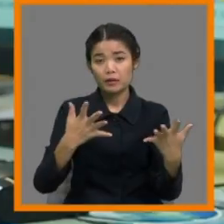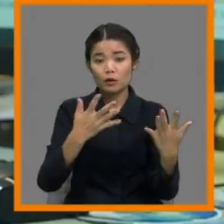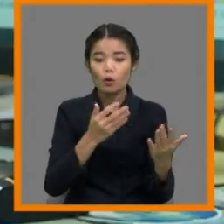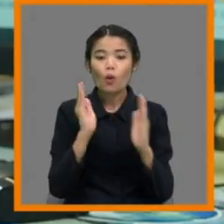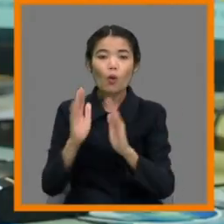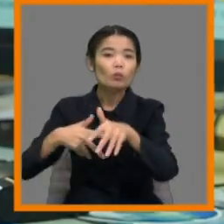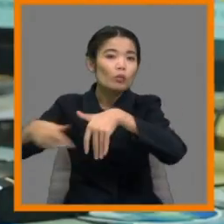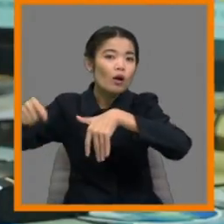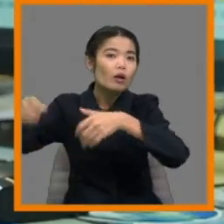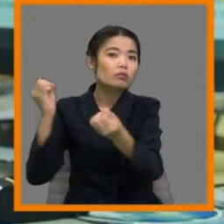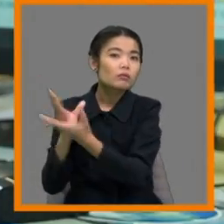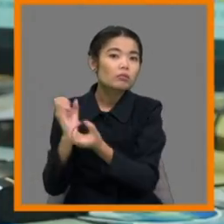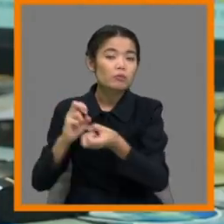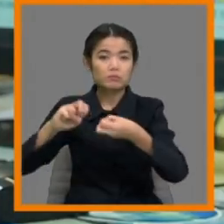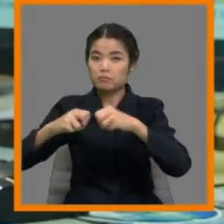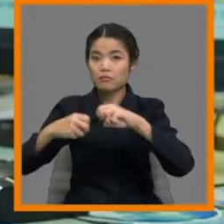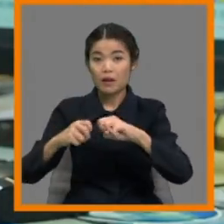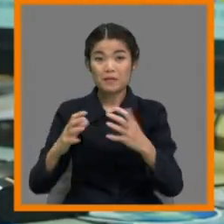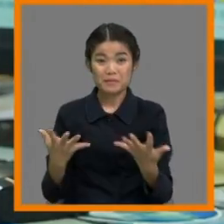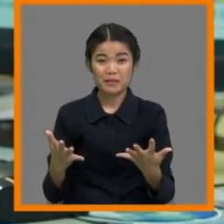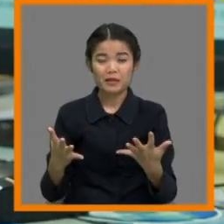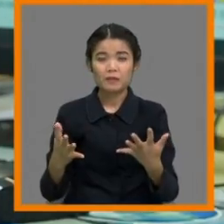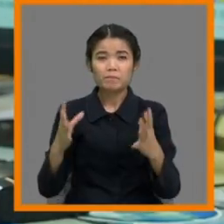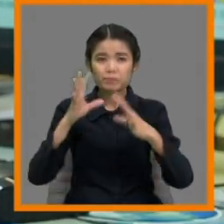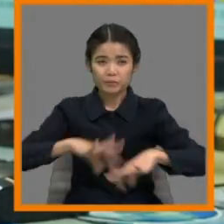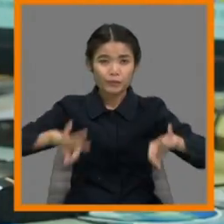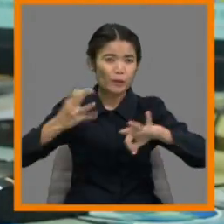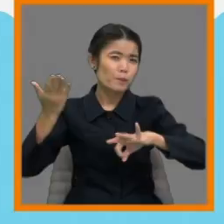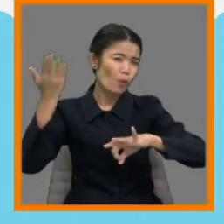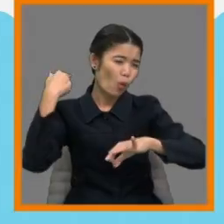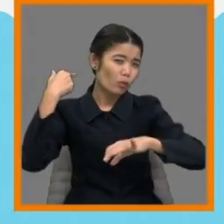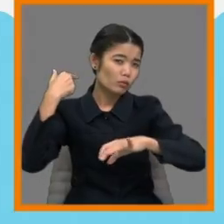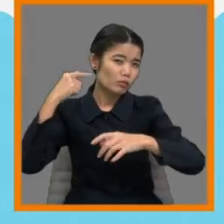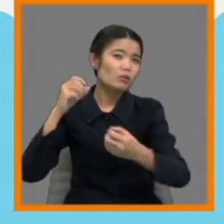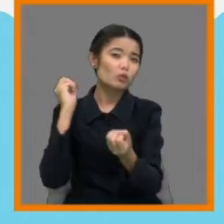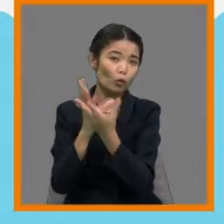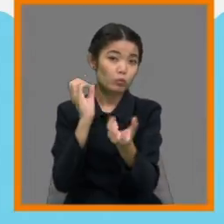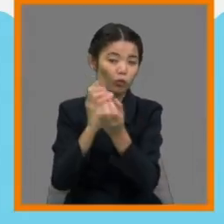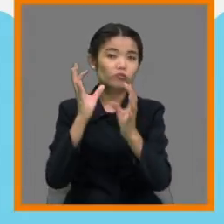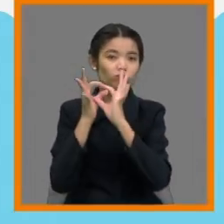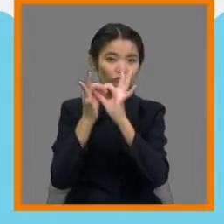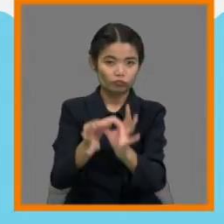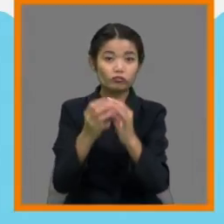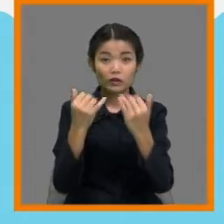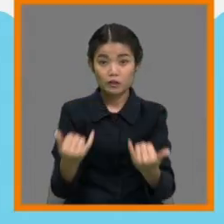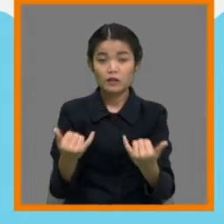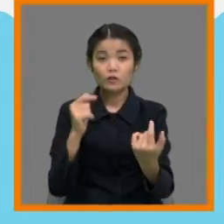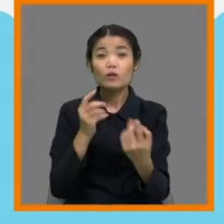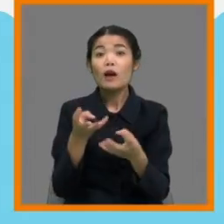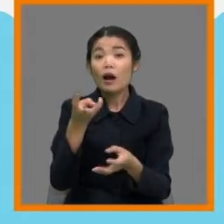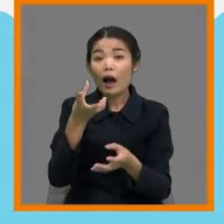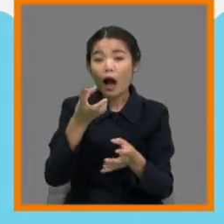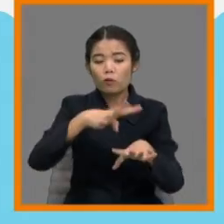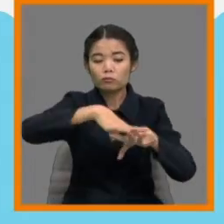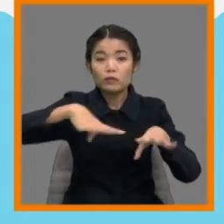รเห็นไหมมันก็ต้องเหตุผลเนี่ยอดีตมันทำส่งผลปัจจุบัน พื้นที่การปลูกข้าวนาปีในปีนี้จำนวน